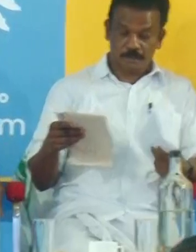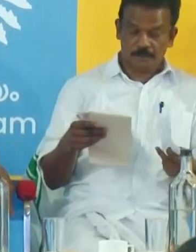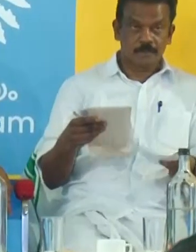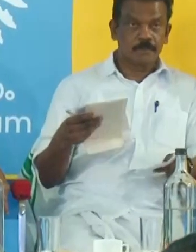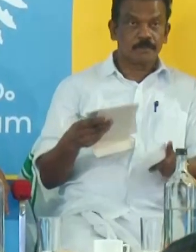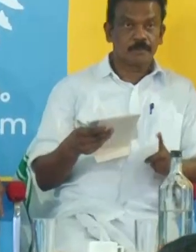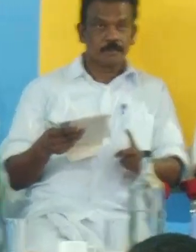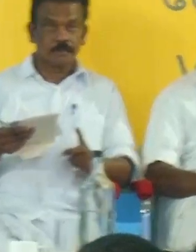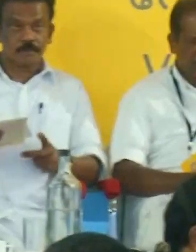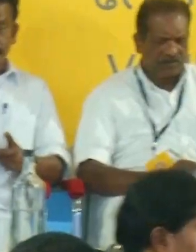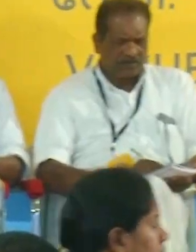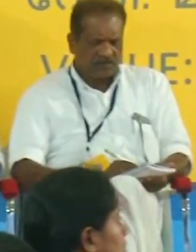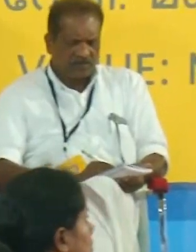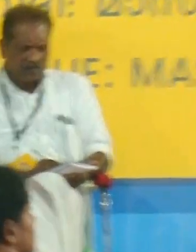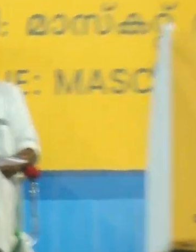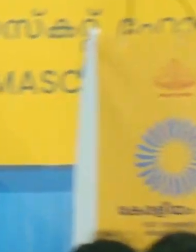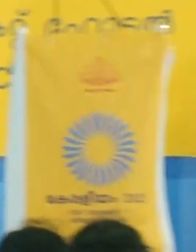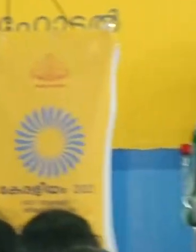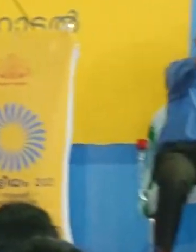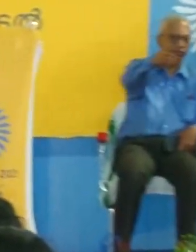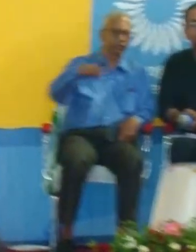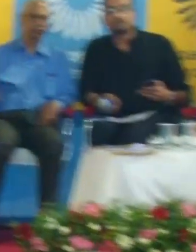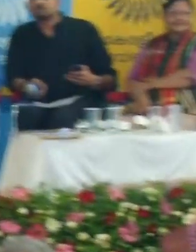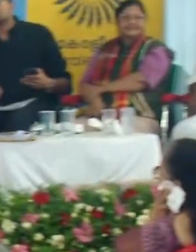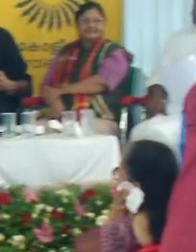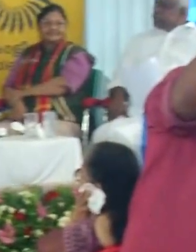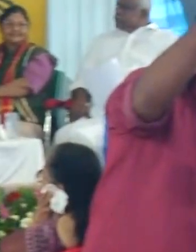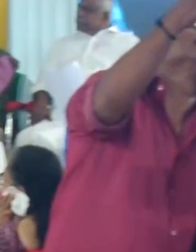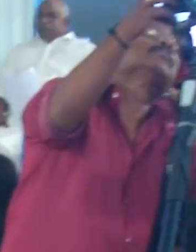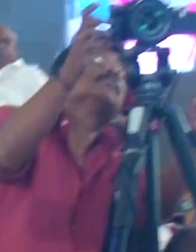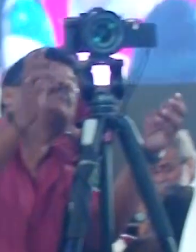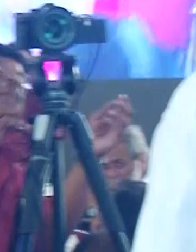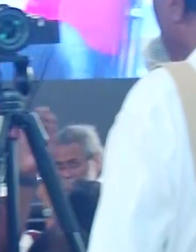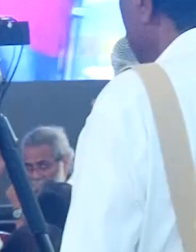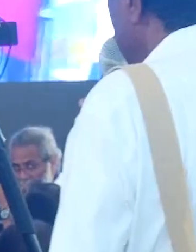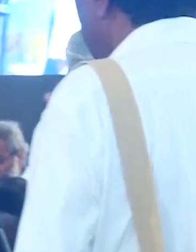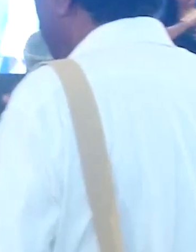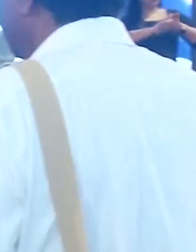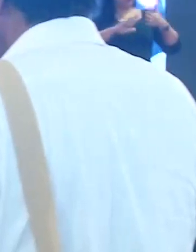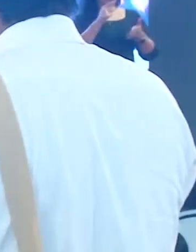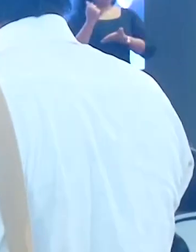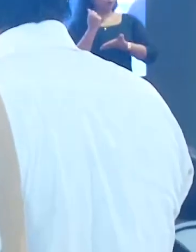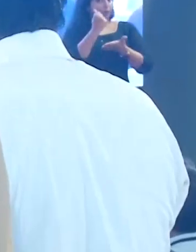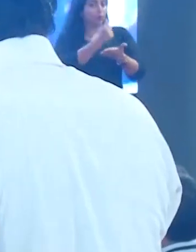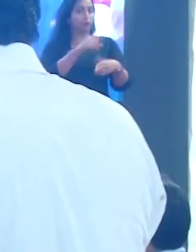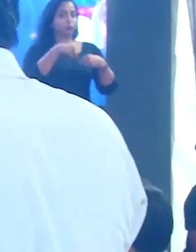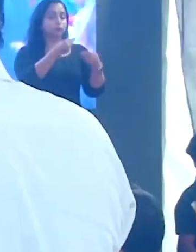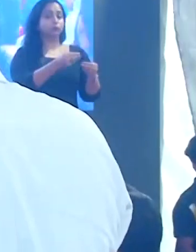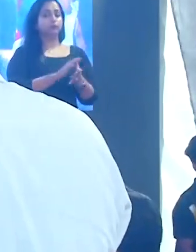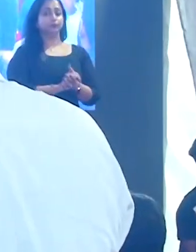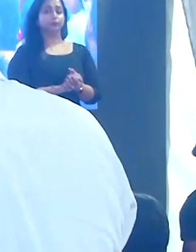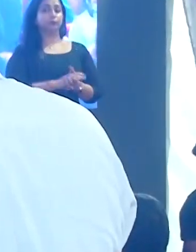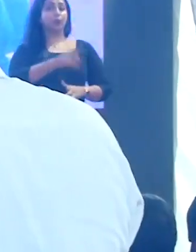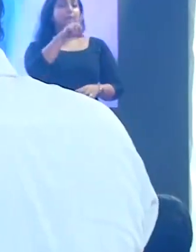മെമ്പർ സൂചിപ്പിച്ചൊരു കാര്യമാണ് ഇവിടെ സൂചിപ്പിക്കുന്നത്. വികേന്ദ്രീകൃത ആസൂത്രണം നടപ്പിലാക്കി, ഫണ്ടും നൽകുന്നുണ്ട്.